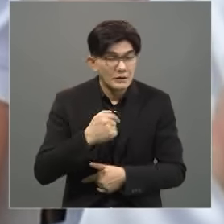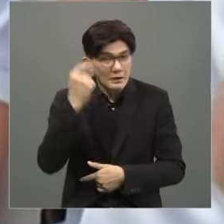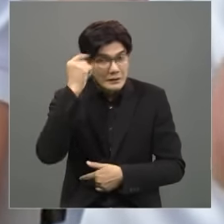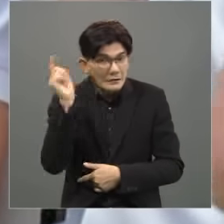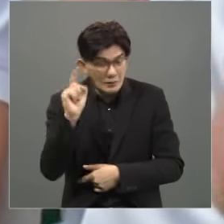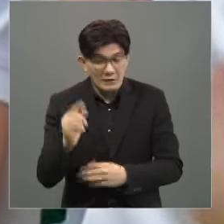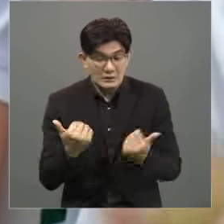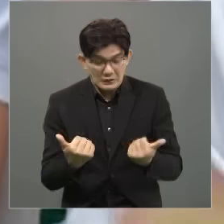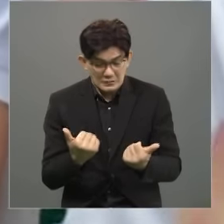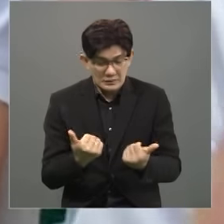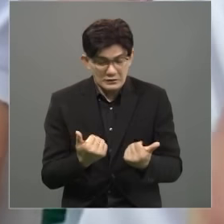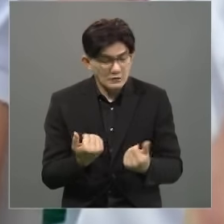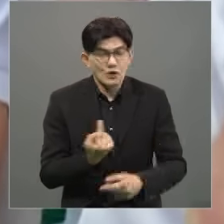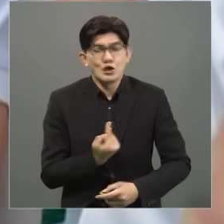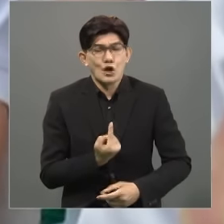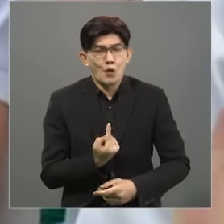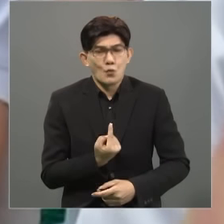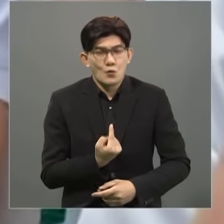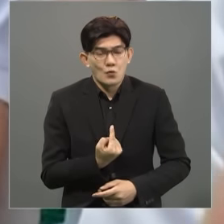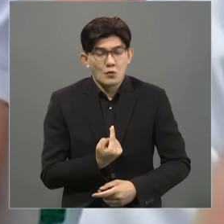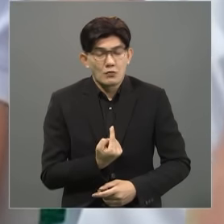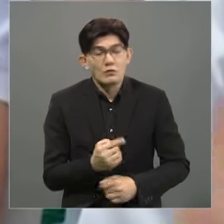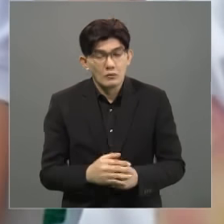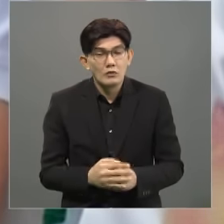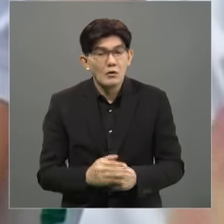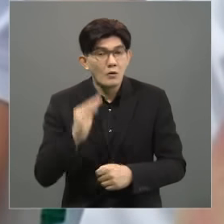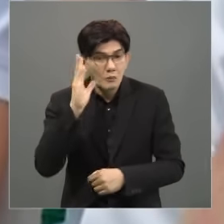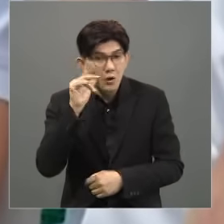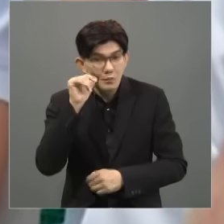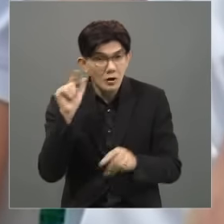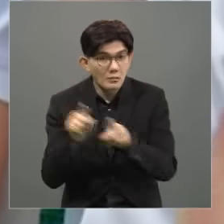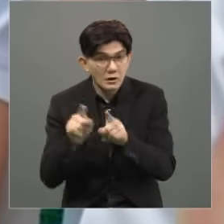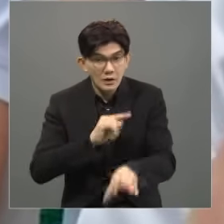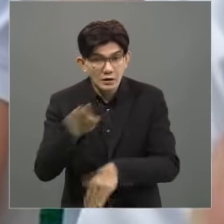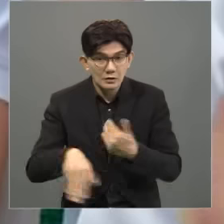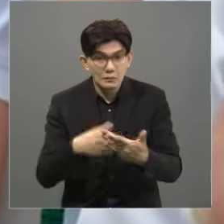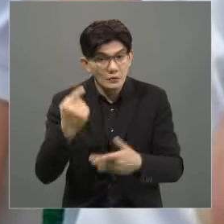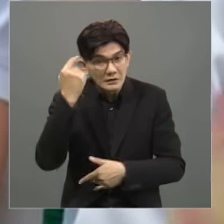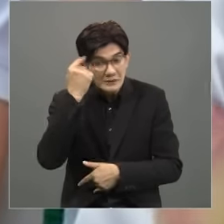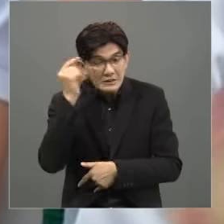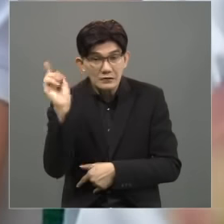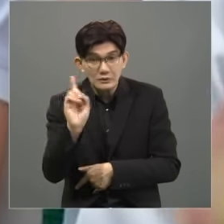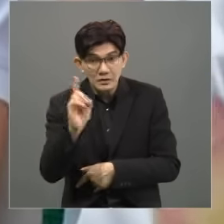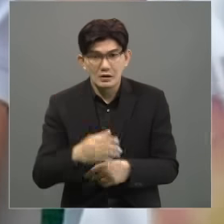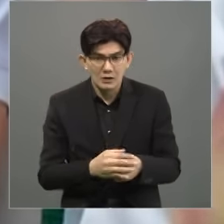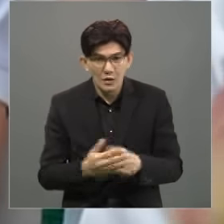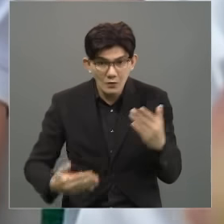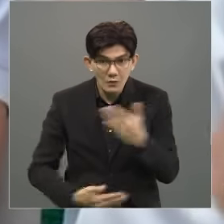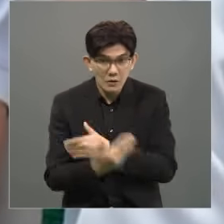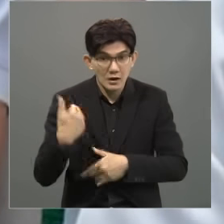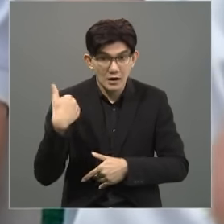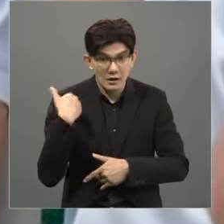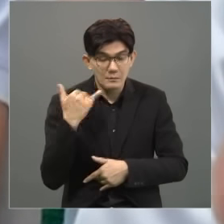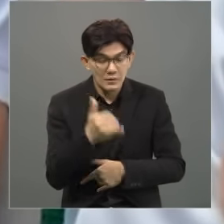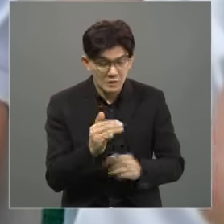ครั้งนี้แหละเป็นครั้งเดียวที่อายุก็พ่อแม่ก็คือกันทุกคนก็มีความคิดที่ว่า ก็มีโอกาสที่ได้มาสักการะ